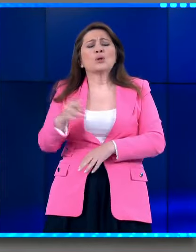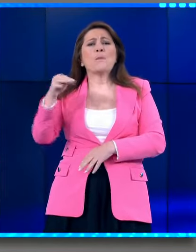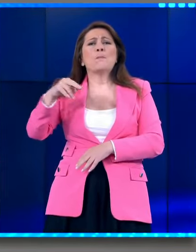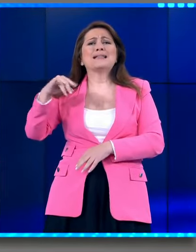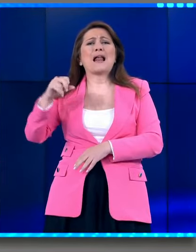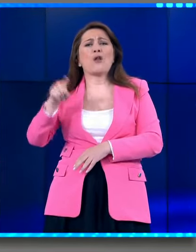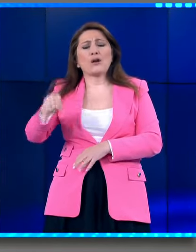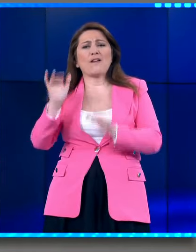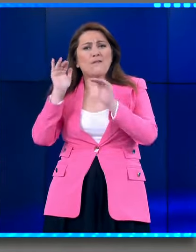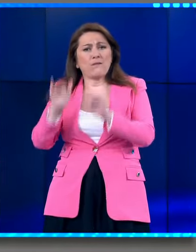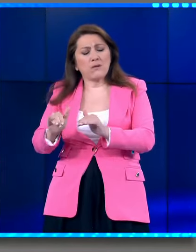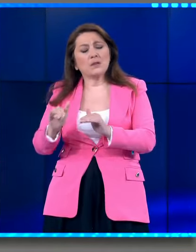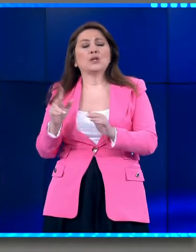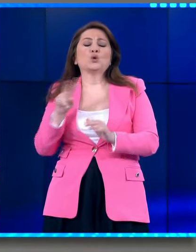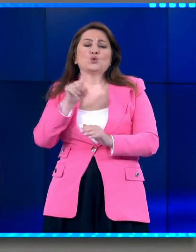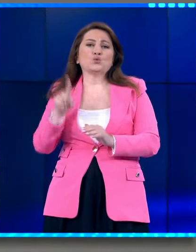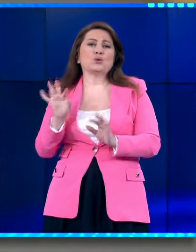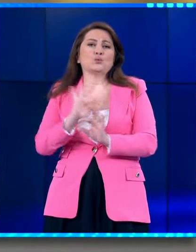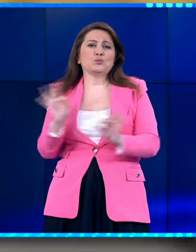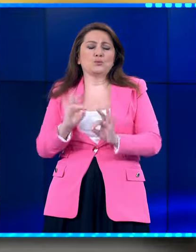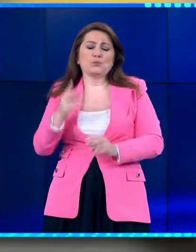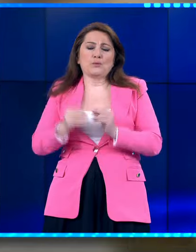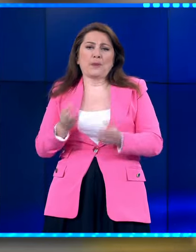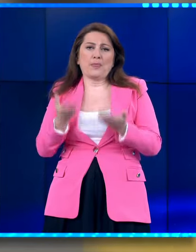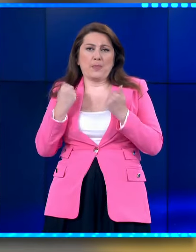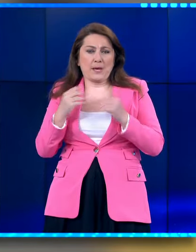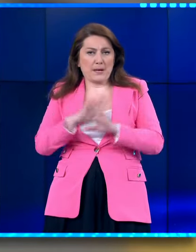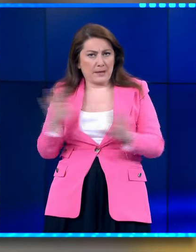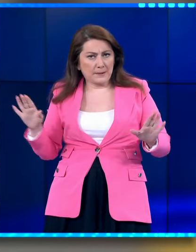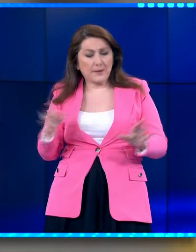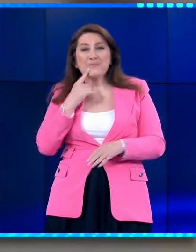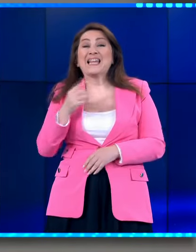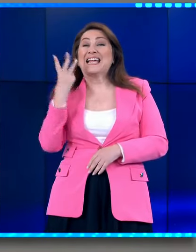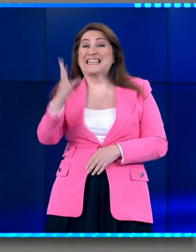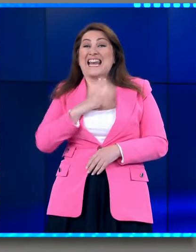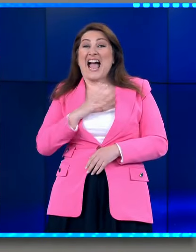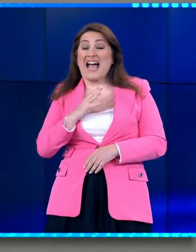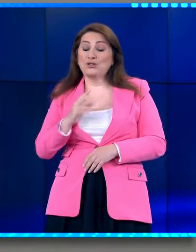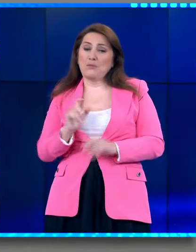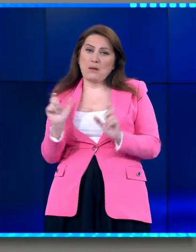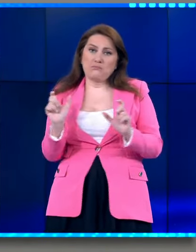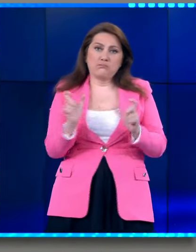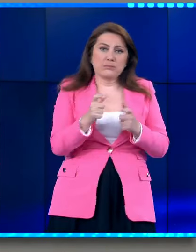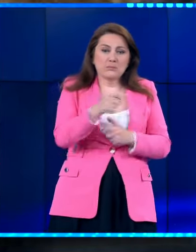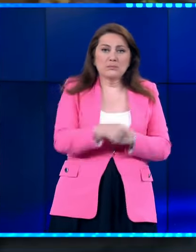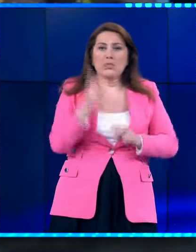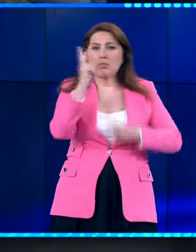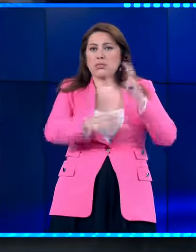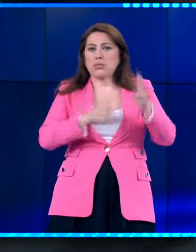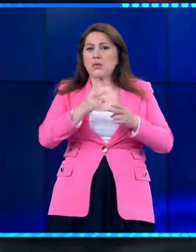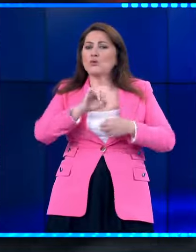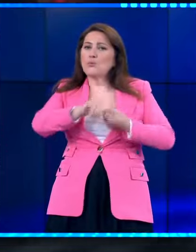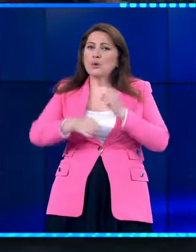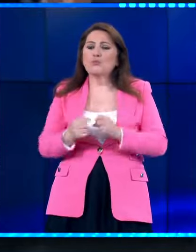Μπανταλώνα, όπου νοσηλεύεται εκτός κινδύνου σύμφωνα με τα ισπανικά μέσα. Τρία άτομα έχουν συλληφθεί από την αστυνομία και κατηγορούνται για